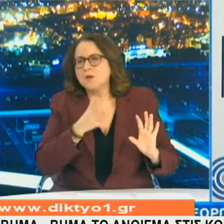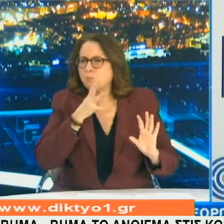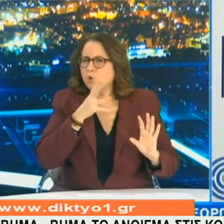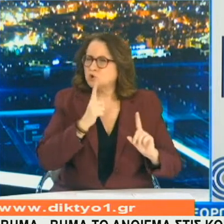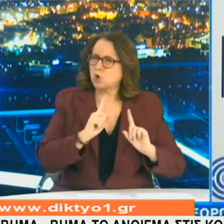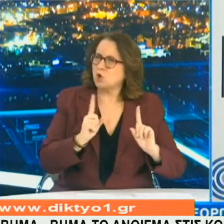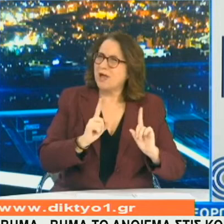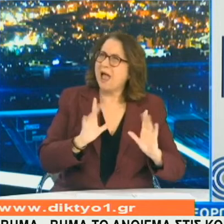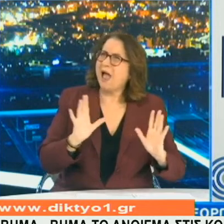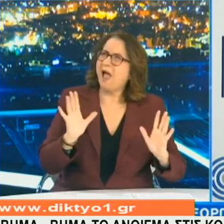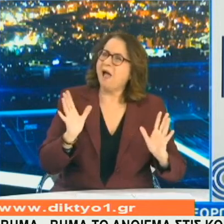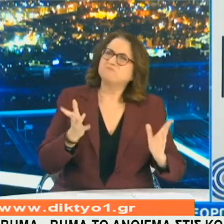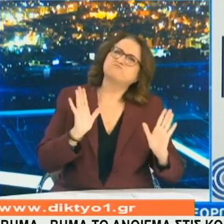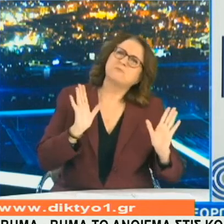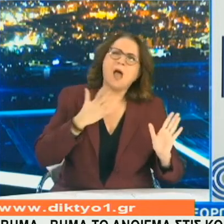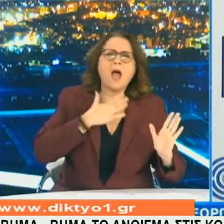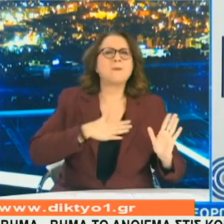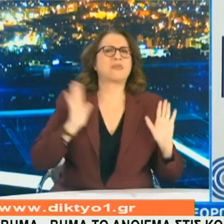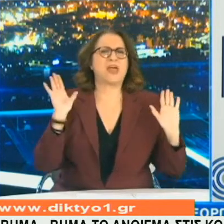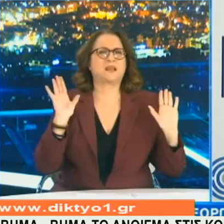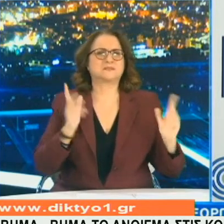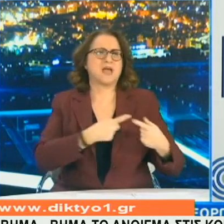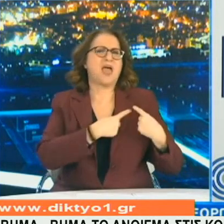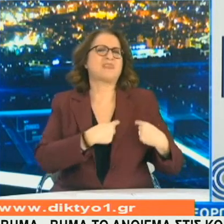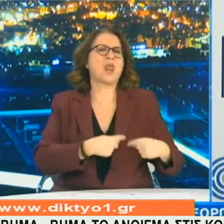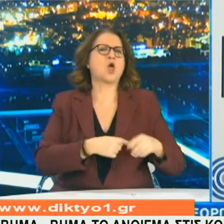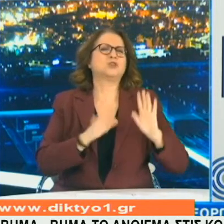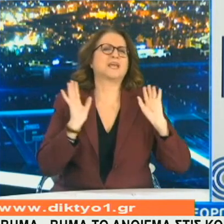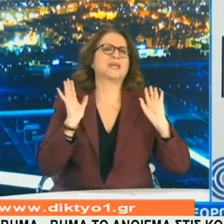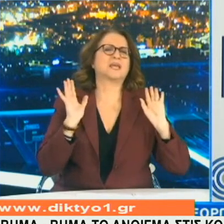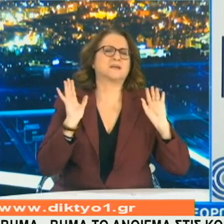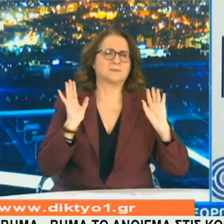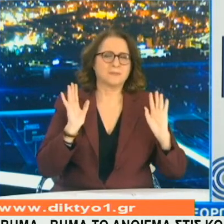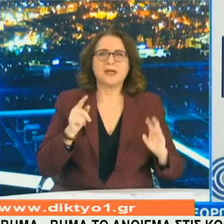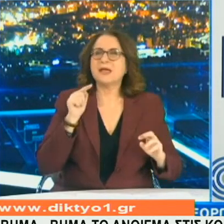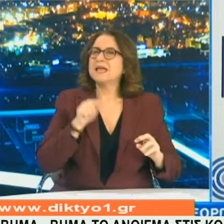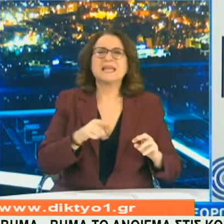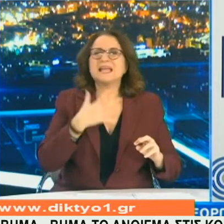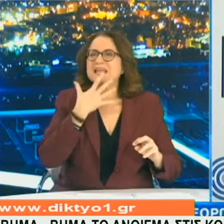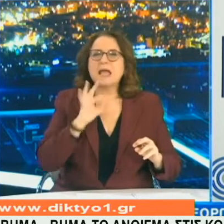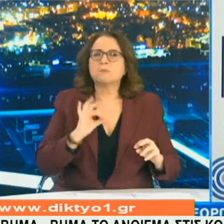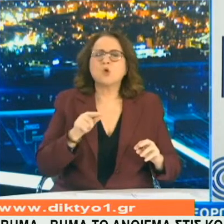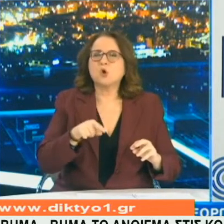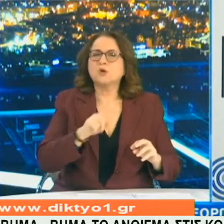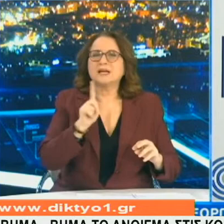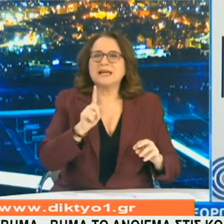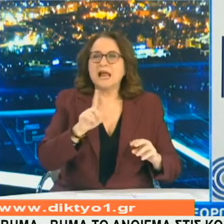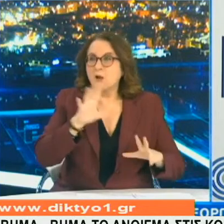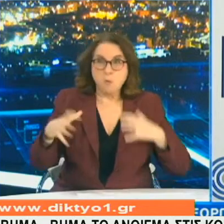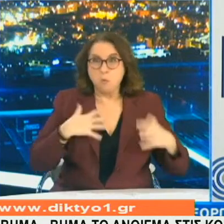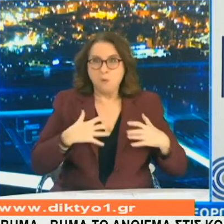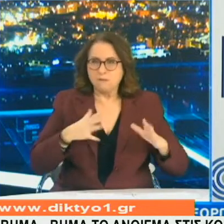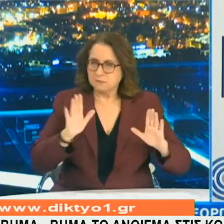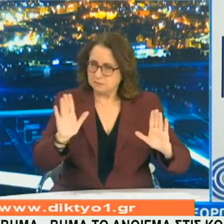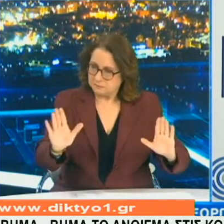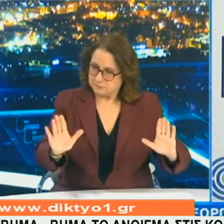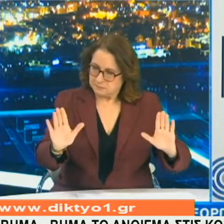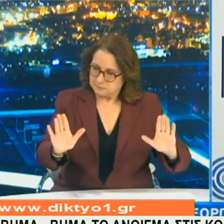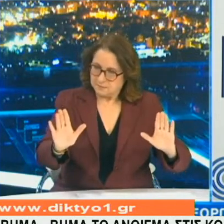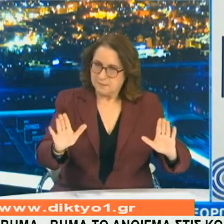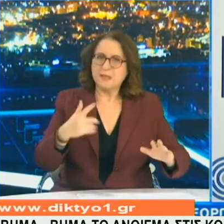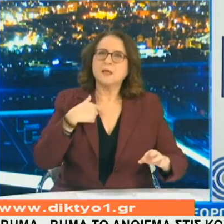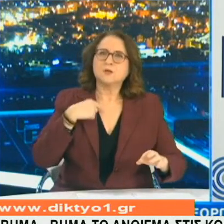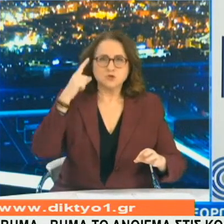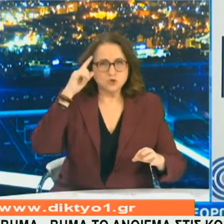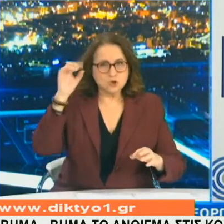Κυριακή σε λειτουργία για να προλάβω τυχόν αντιδράσεις είναι γιατί θέλουμε να δώσουμε περισσότερο χρόνο για να μπορούν οι